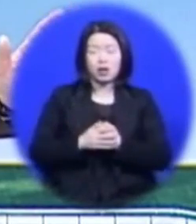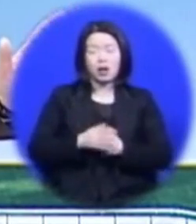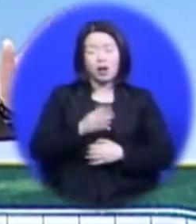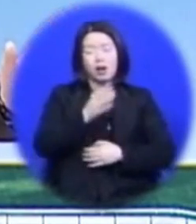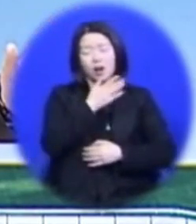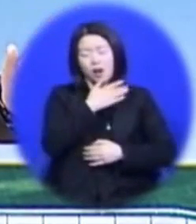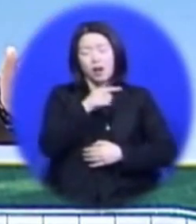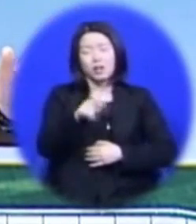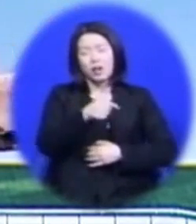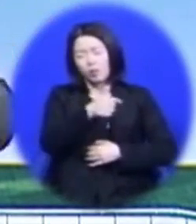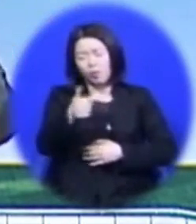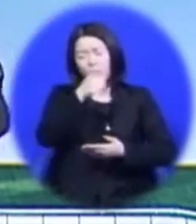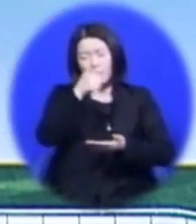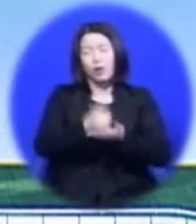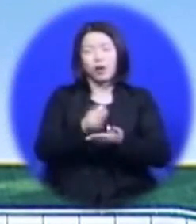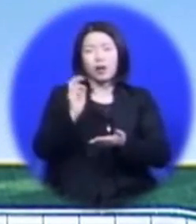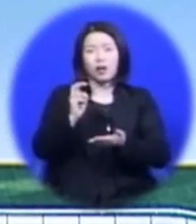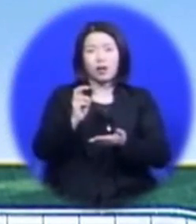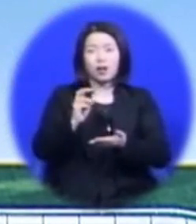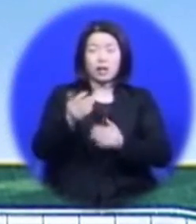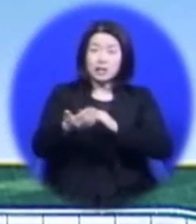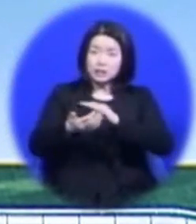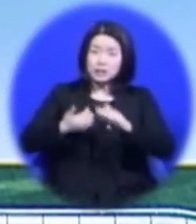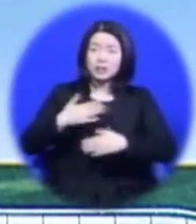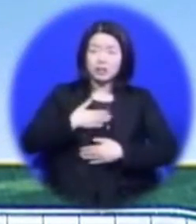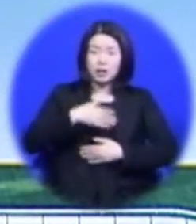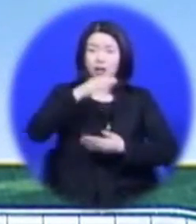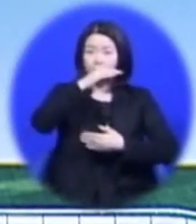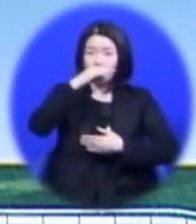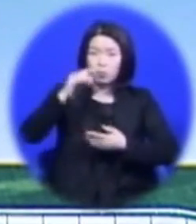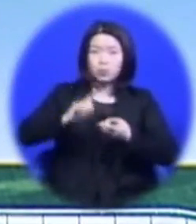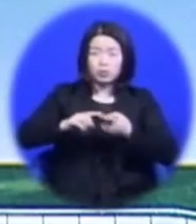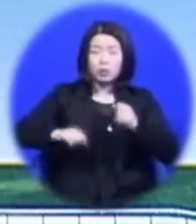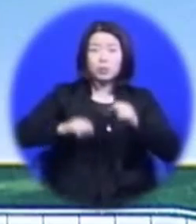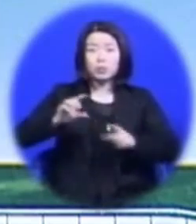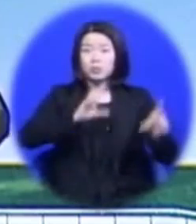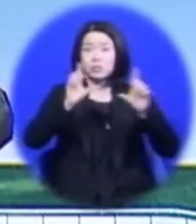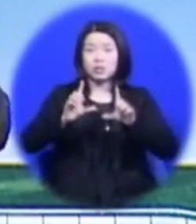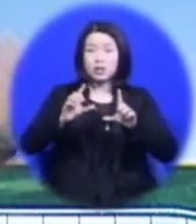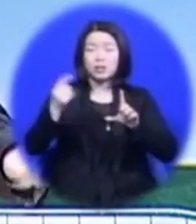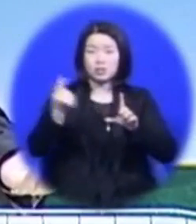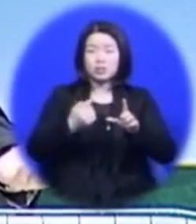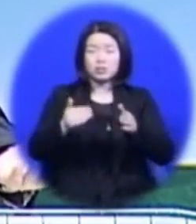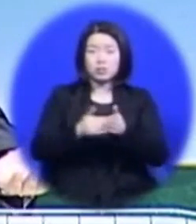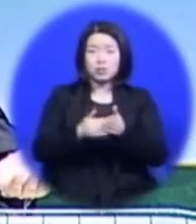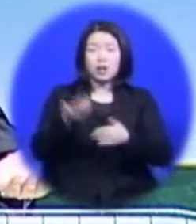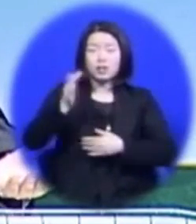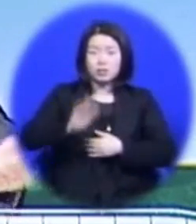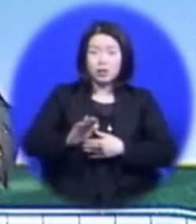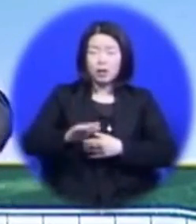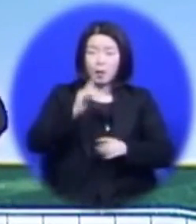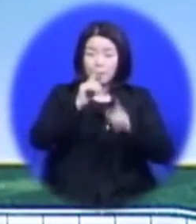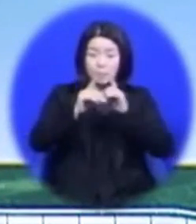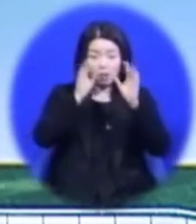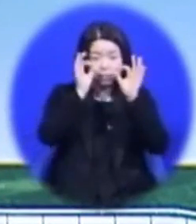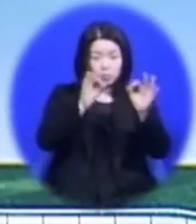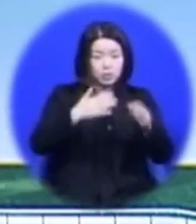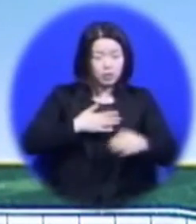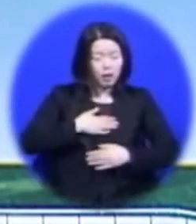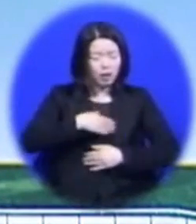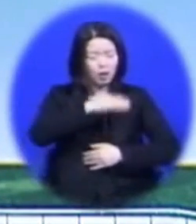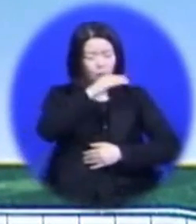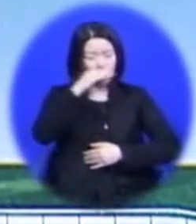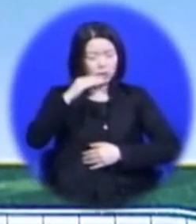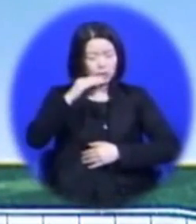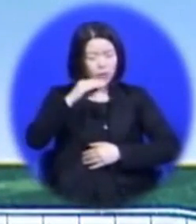큰 죄구나. 그전에는 내가 옳은 대로 살았어요. 그런데 말씀을 보니까 내가 옳다고 생각하는